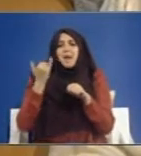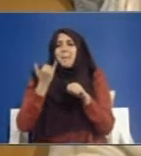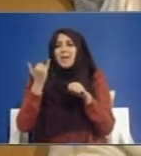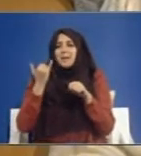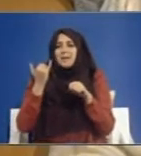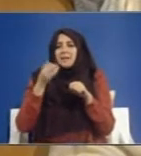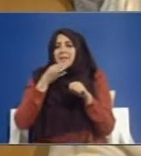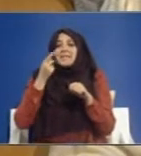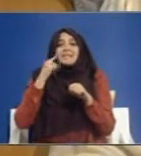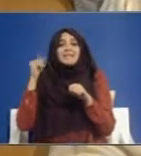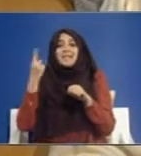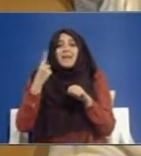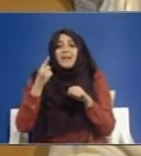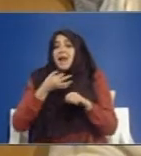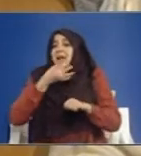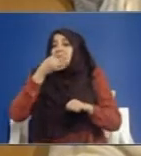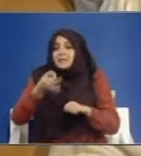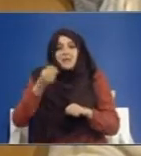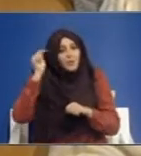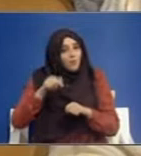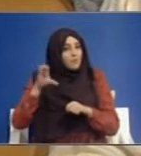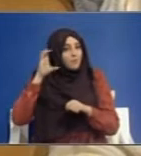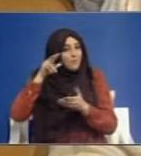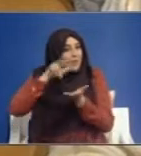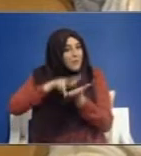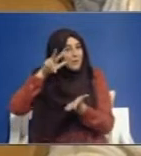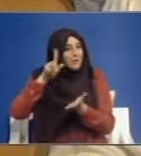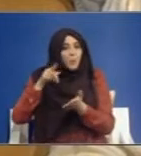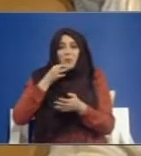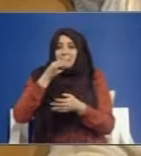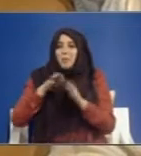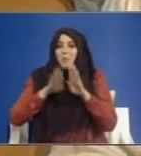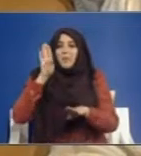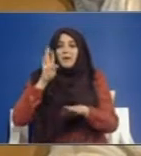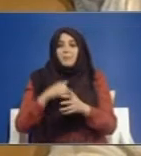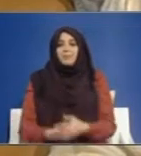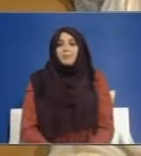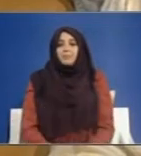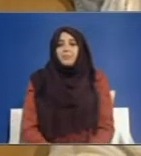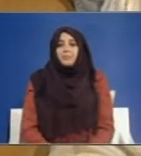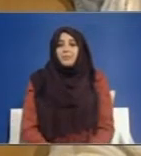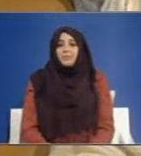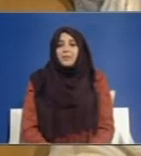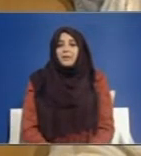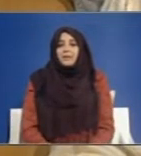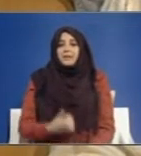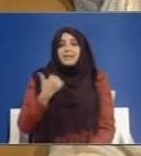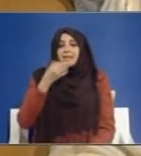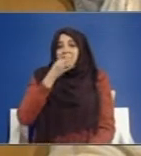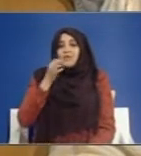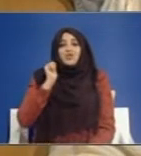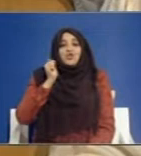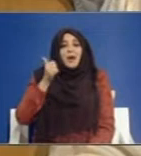إذا قاله فإنه يلزمه ويلزم الوفاء به وهذه مدام راهي في كل